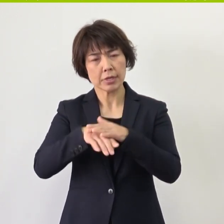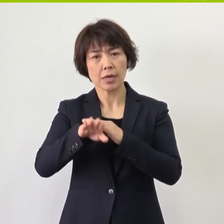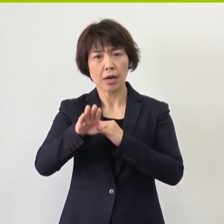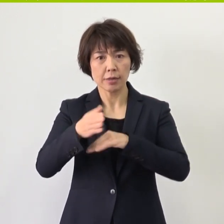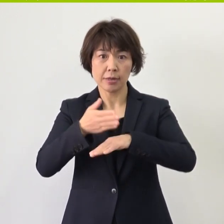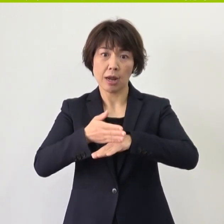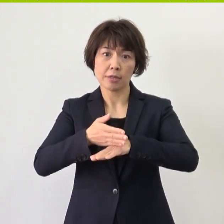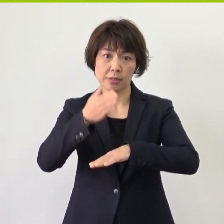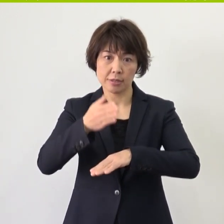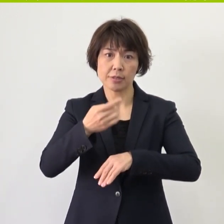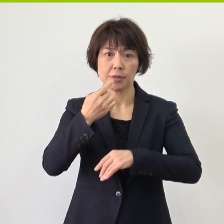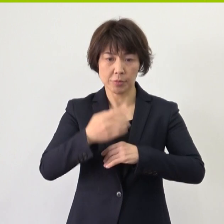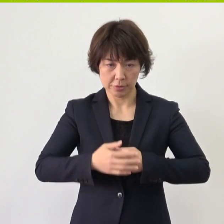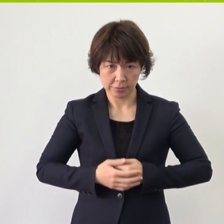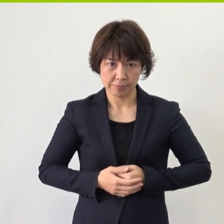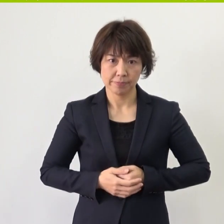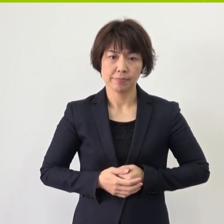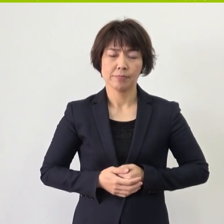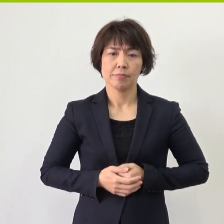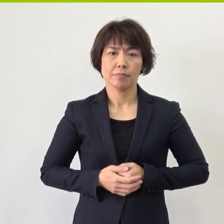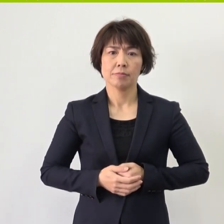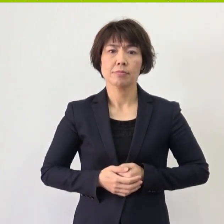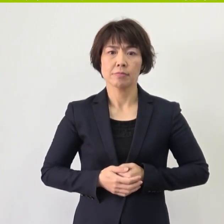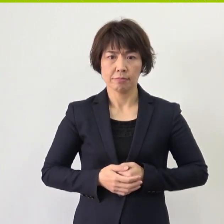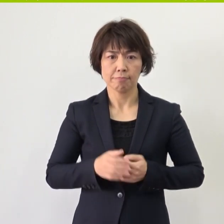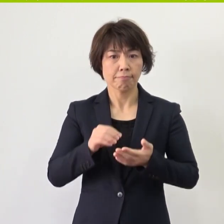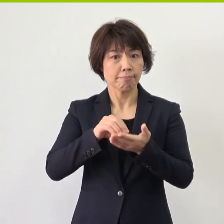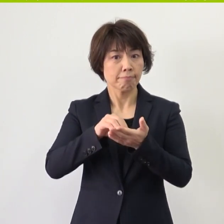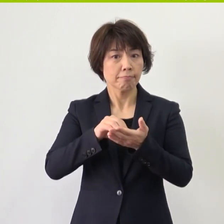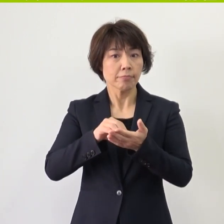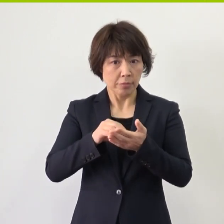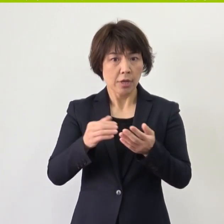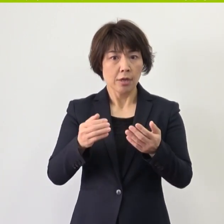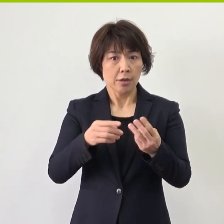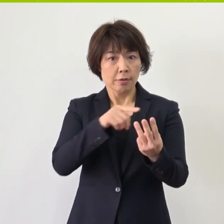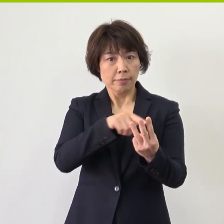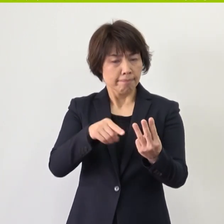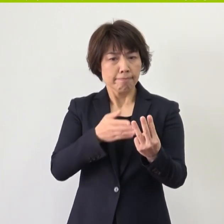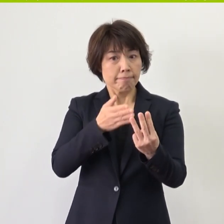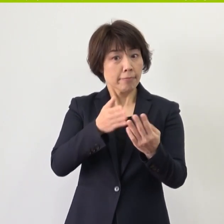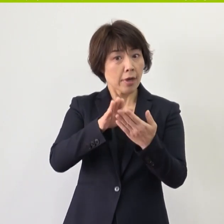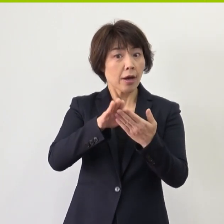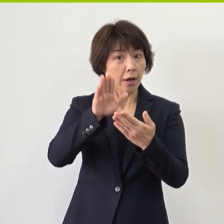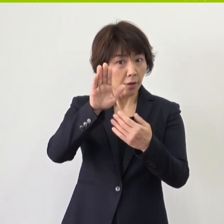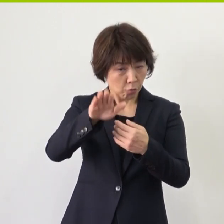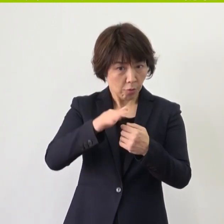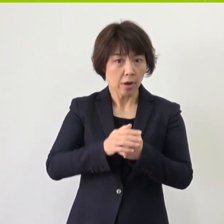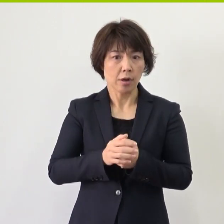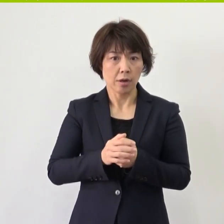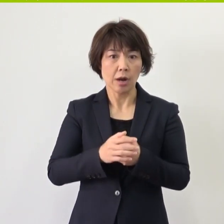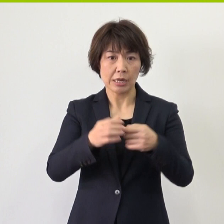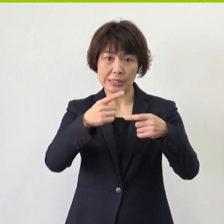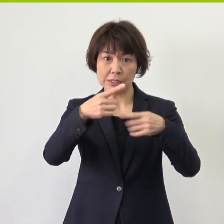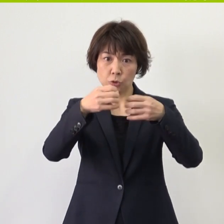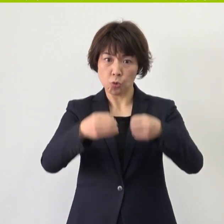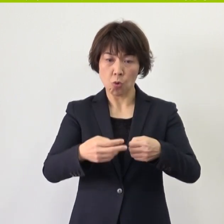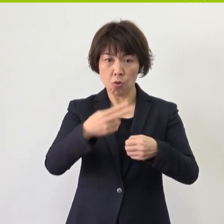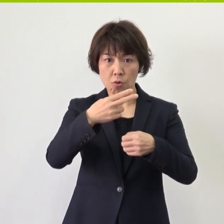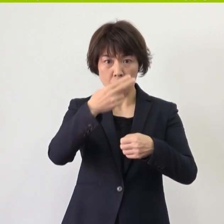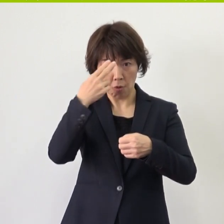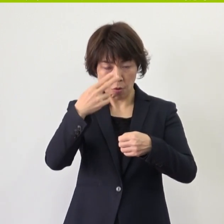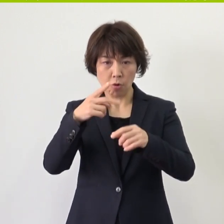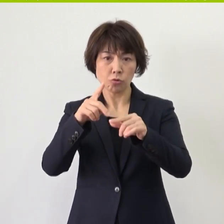があり、感謝しているところでございます。就任後は一条高等学校中学校におきまし